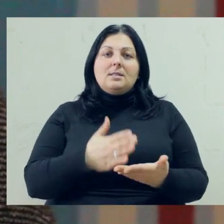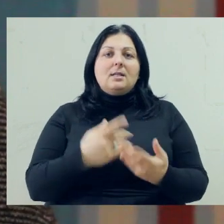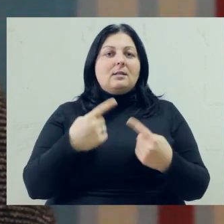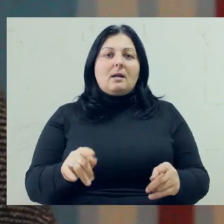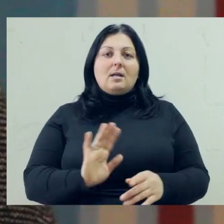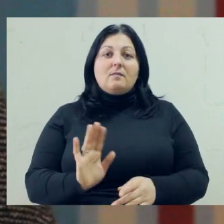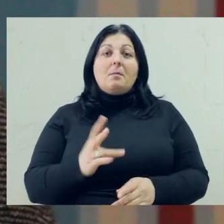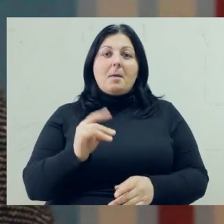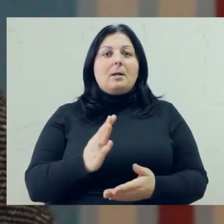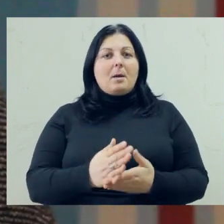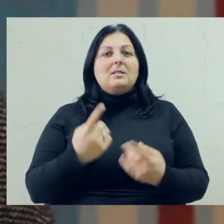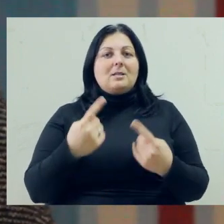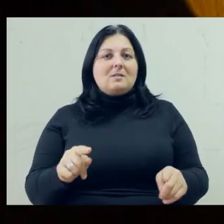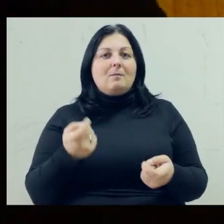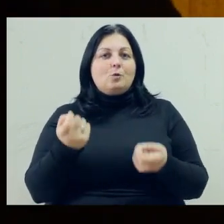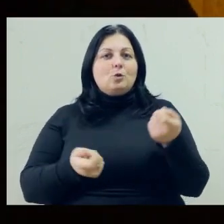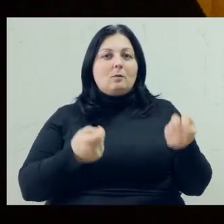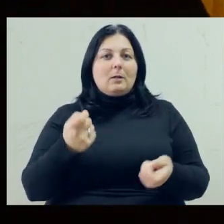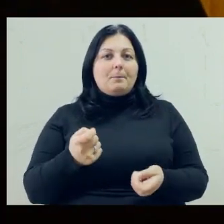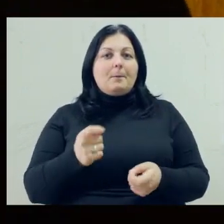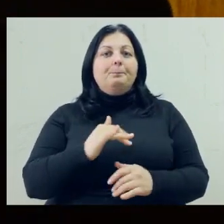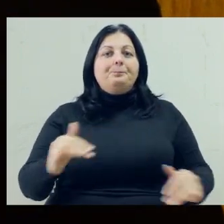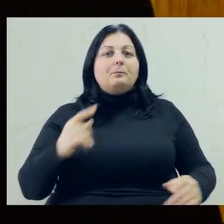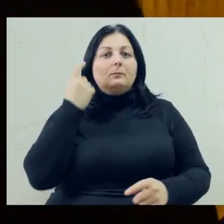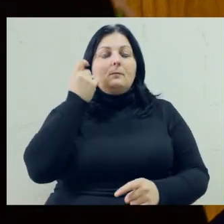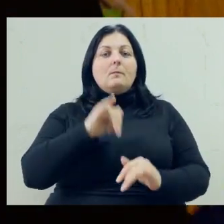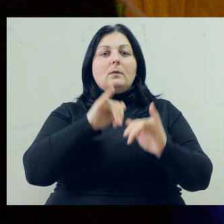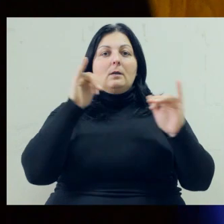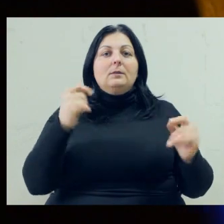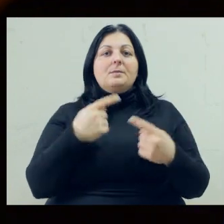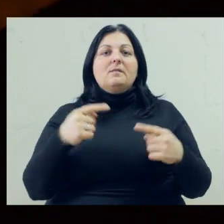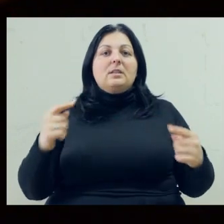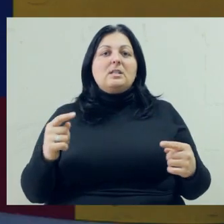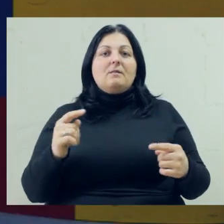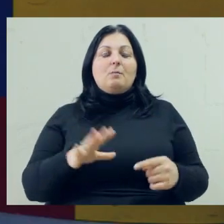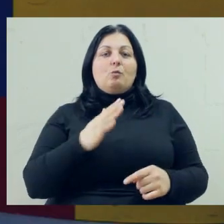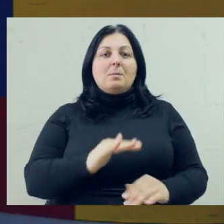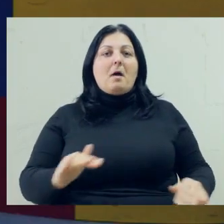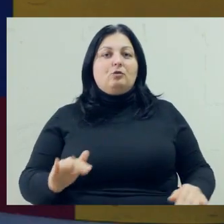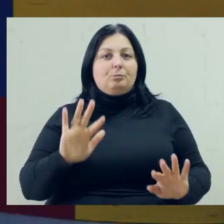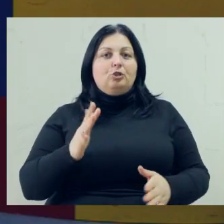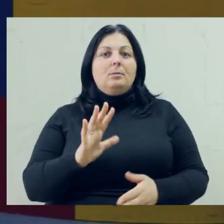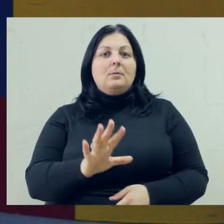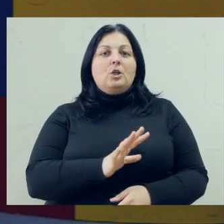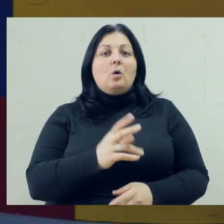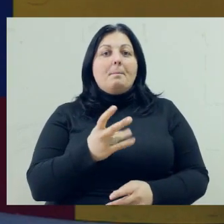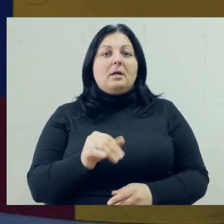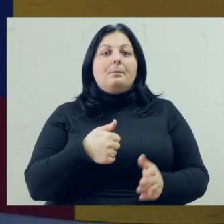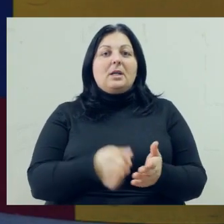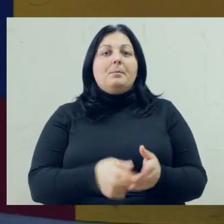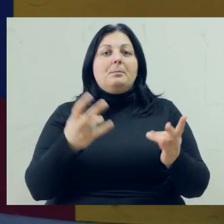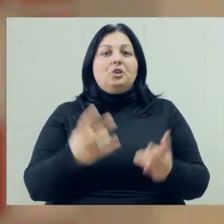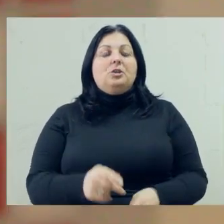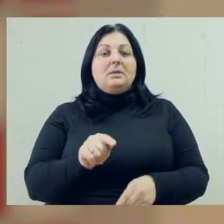ar ganskhovdeba, magram ari ganskhovebuli nuansebi. Bavshta psihologtan ganvitarebis svadasva etapze mqopi bavshi sheidzleba mokhdes,